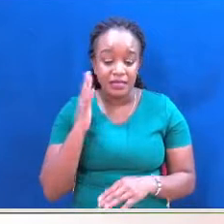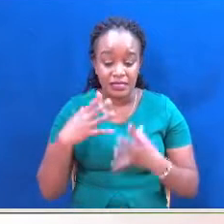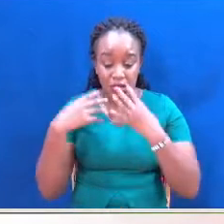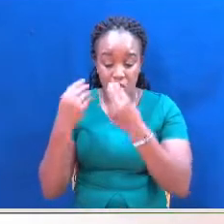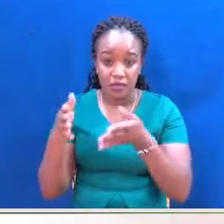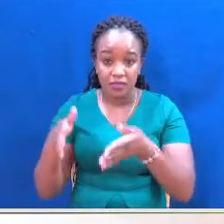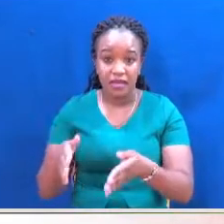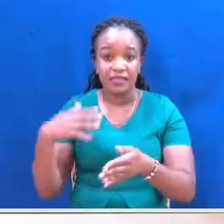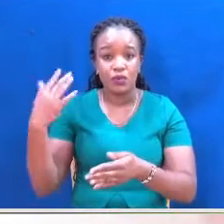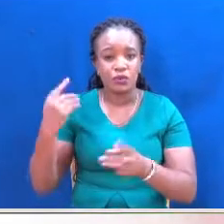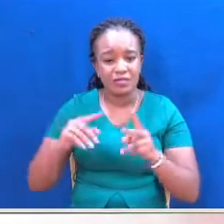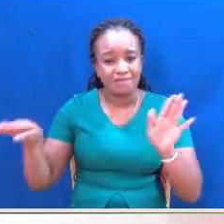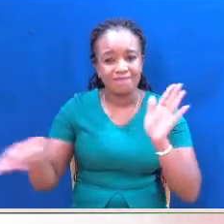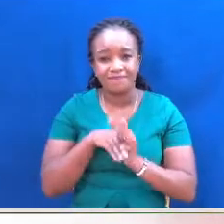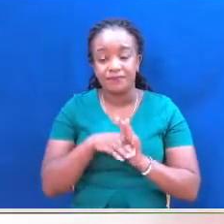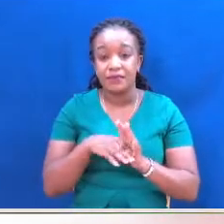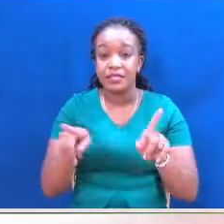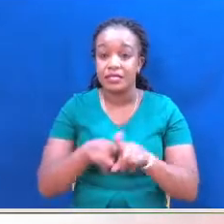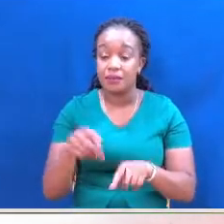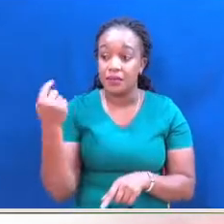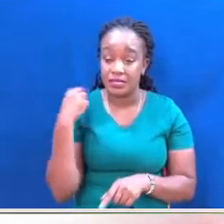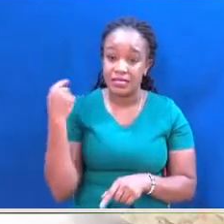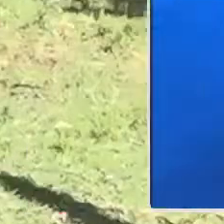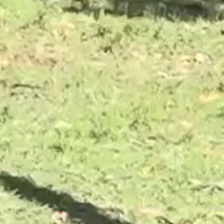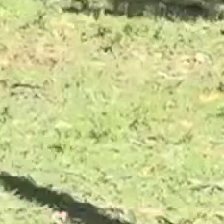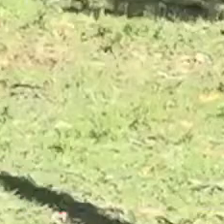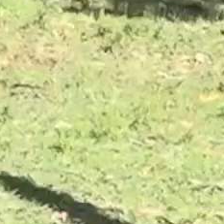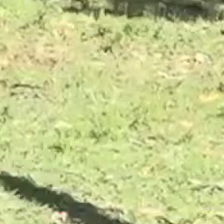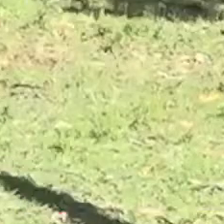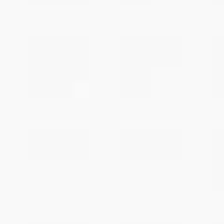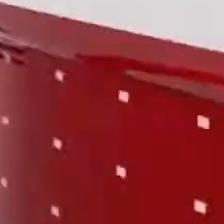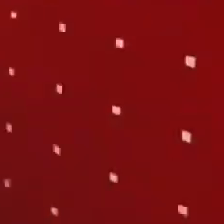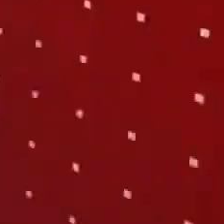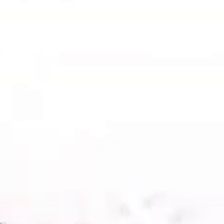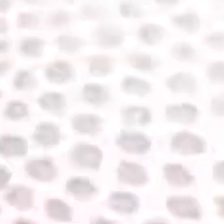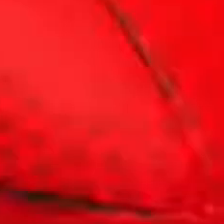anawatorosha. Na hata jana mtoto atakatwa ni kwa sababu ya ugali.